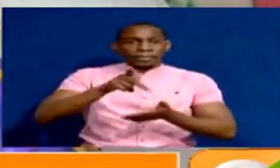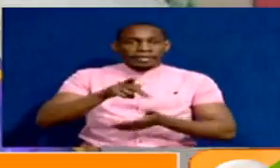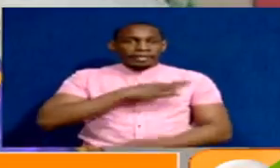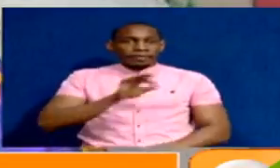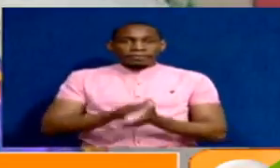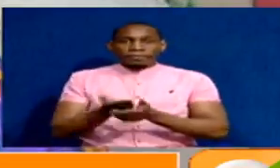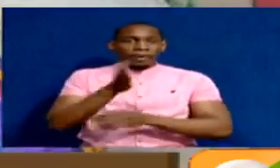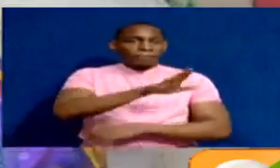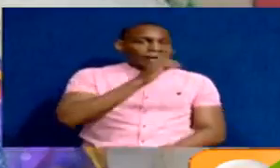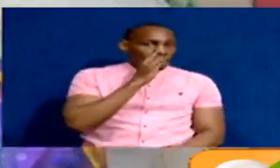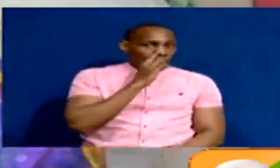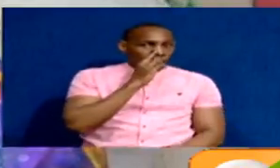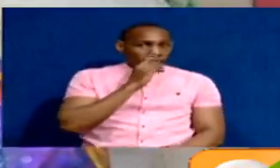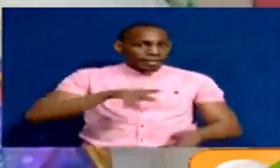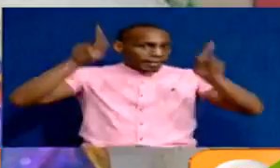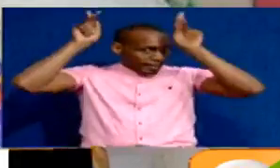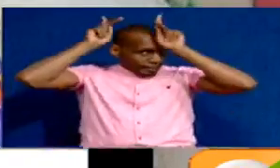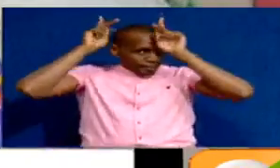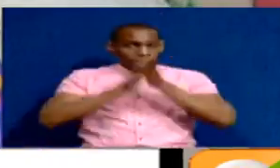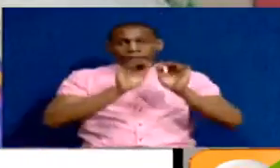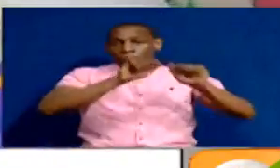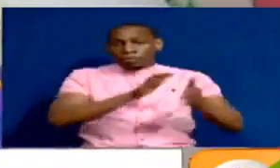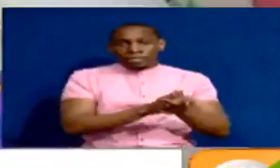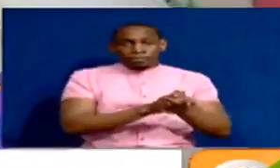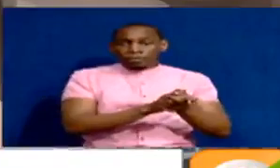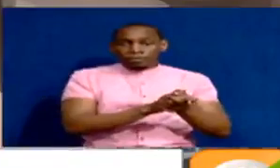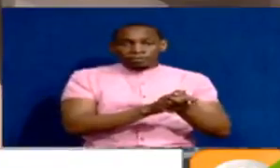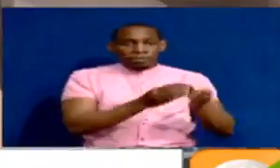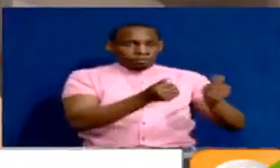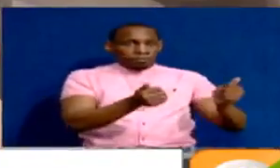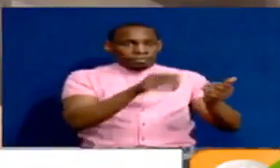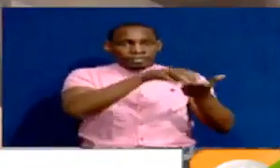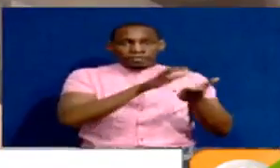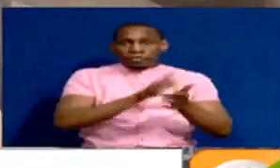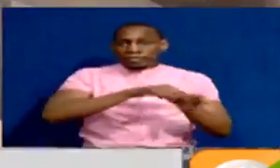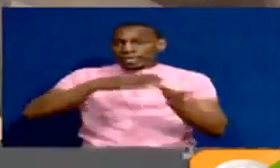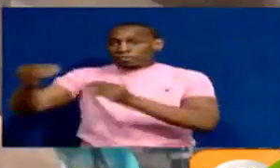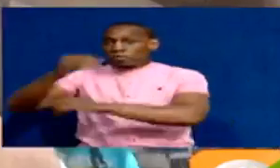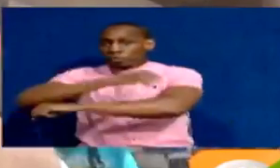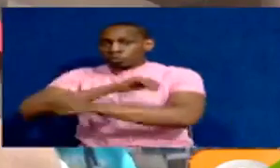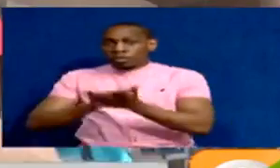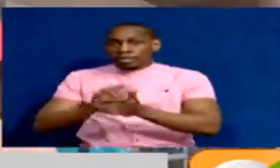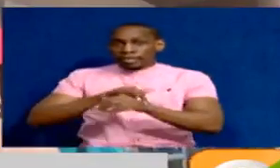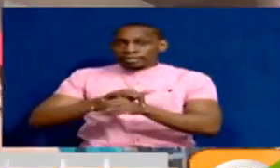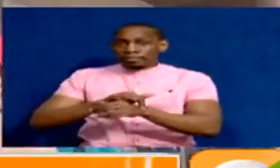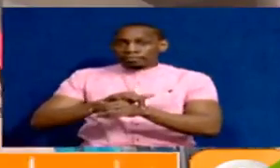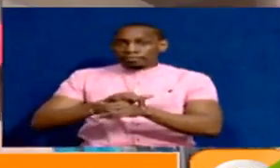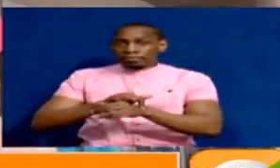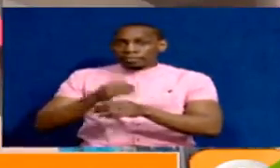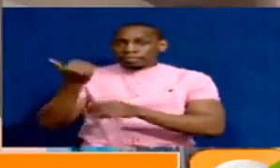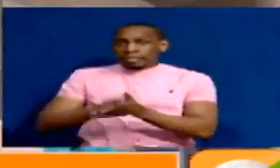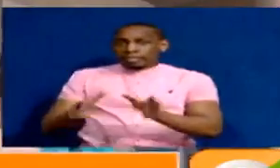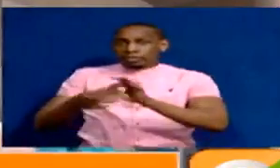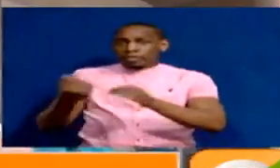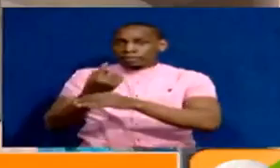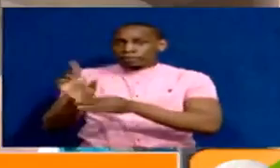we go back home in Kakamega to see how we can sort ourselves up. Na ukienda kwa shule, ukiingiza mtoto form 1, lazima